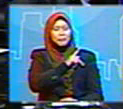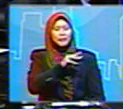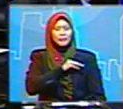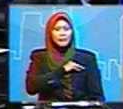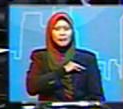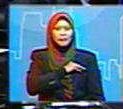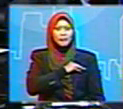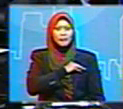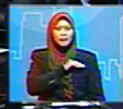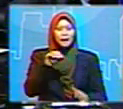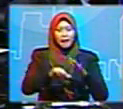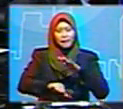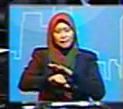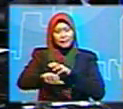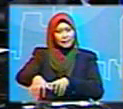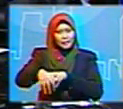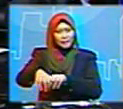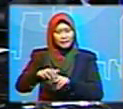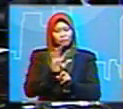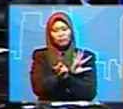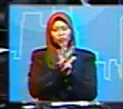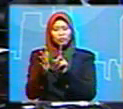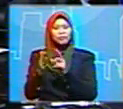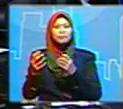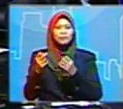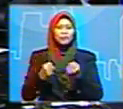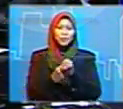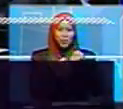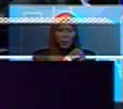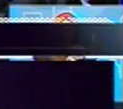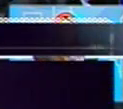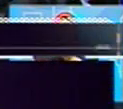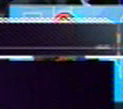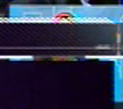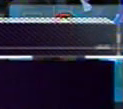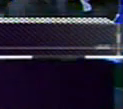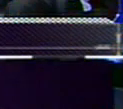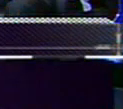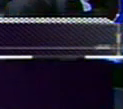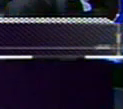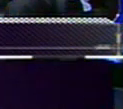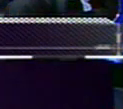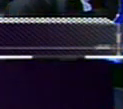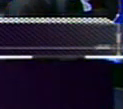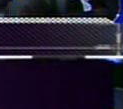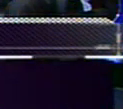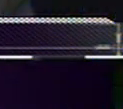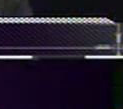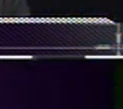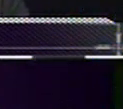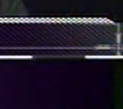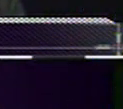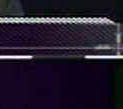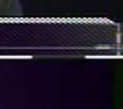sentiasa berada di belakang Datuk Seri untuk sama-sama dalam memerangi ataupun jihad memerangi orang tengah ini Jadi terima kasih juga kepada